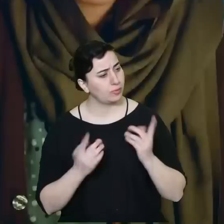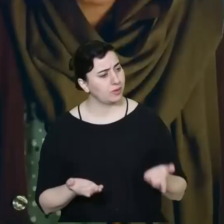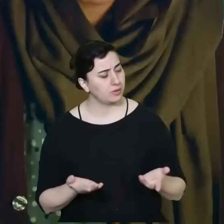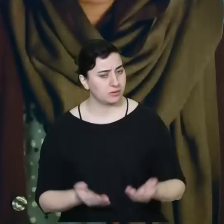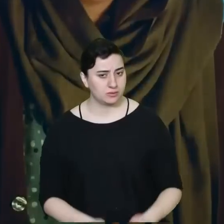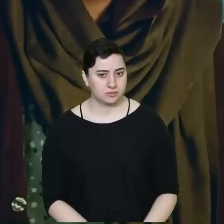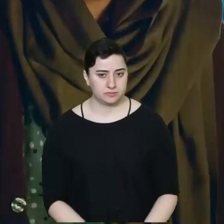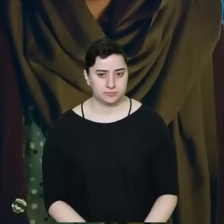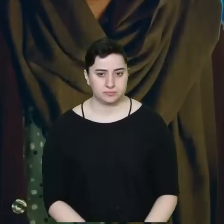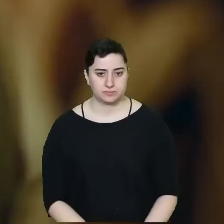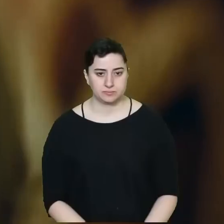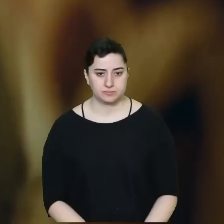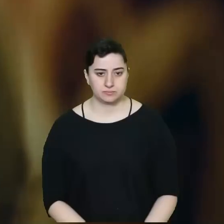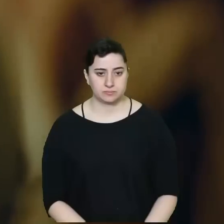tövbe.